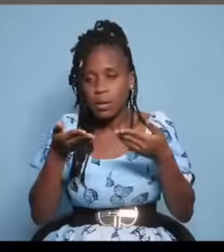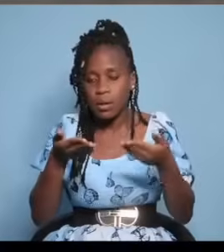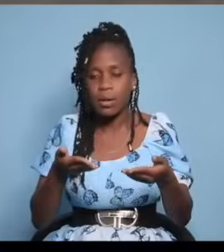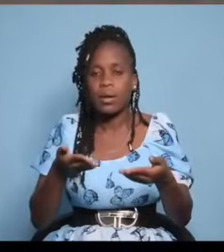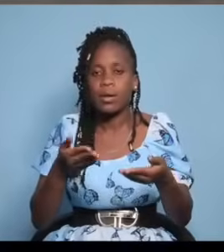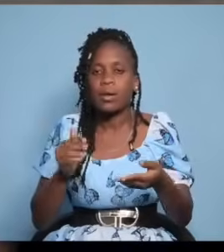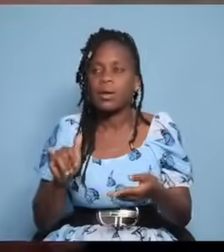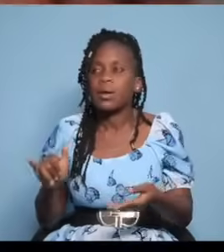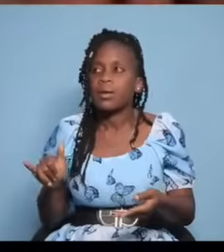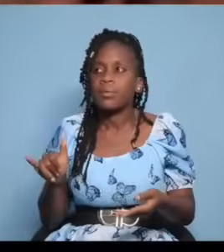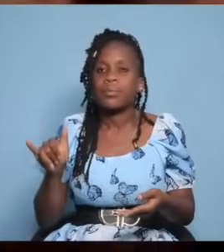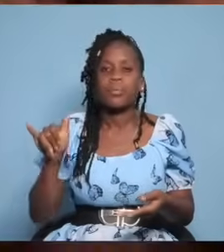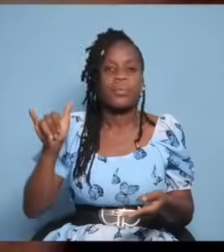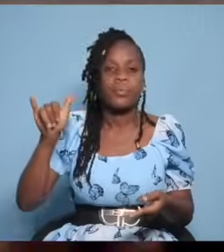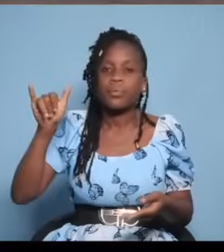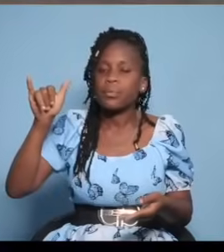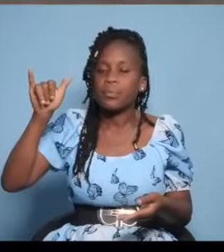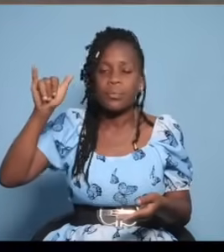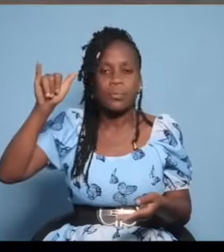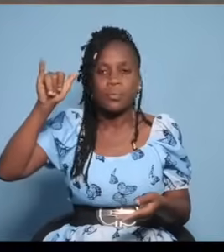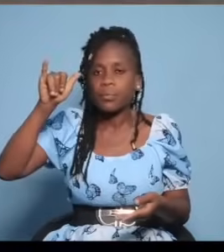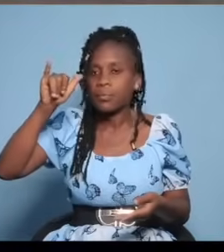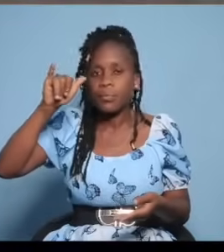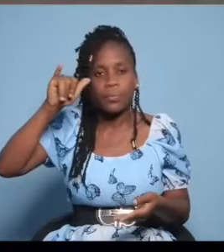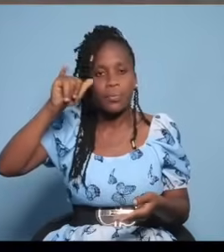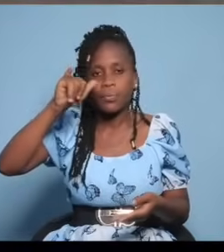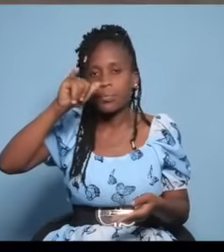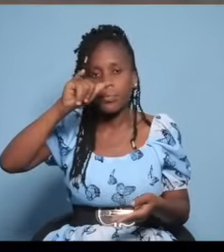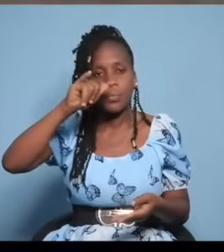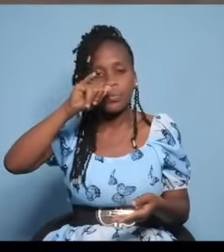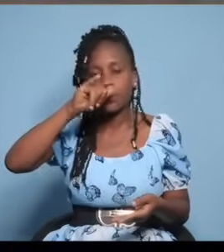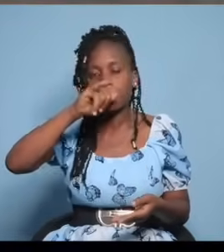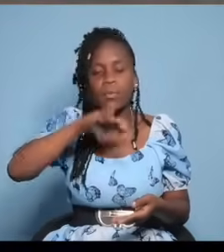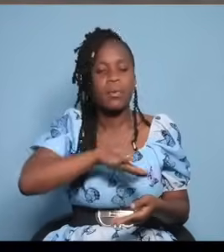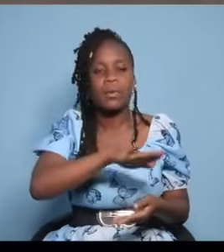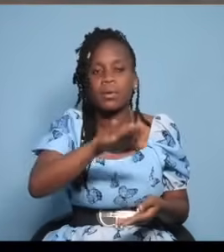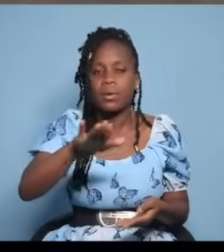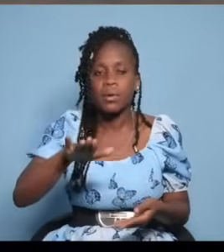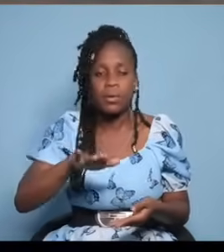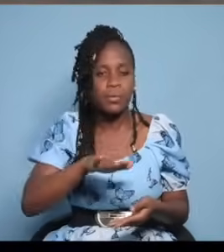off na ikaanza ku take course, kuchukua course kwenda katika eneo linaloitwa New Cash.